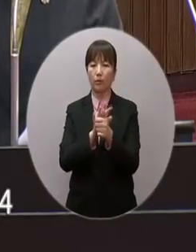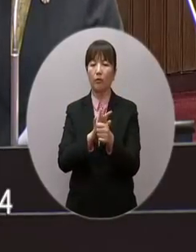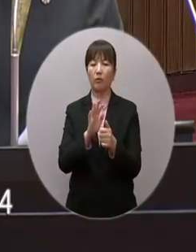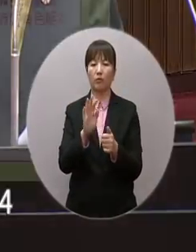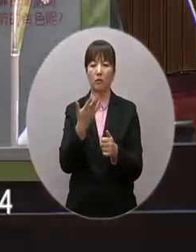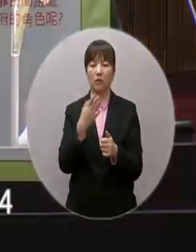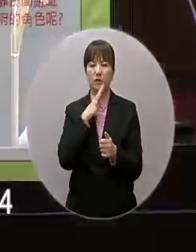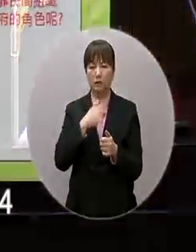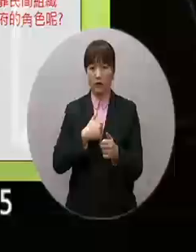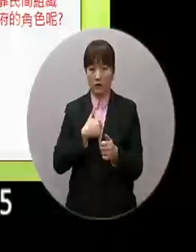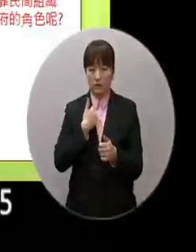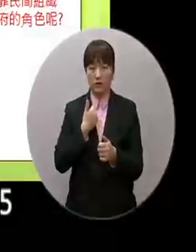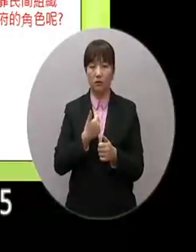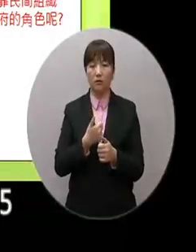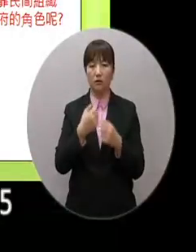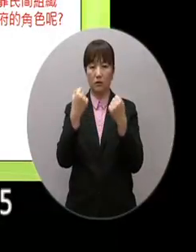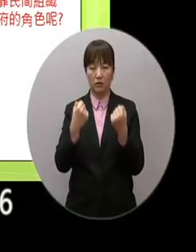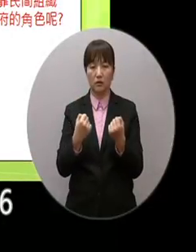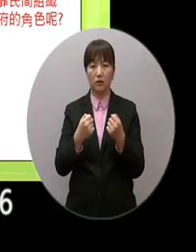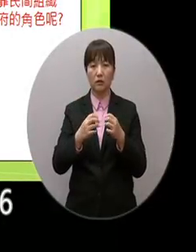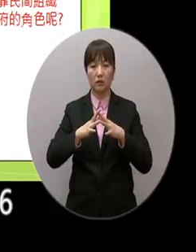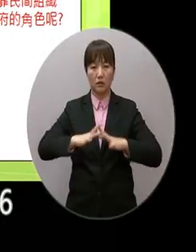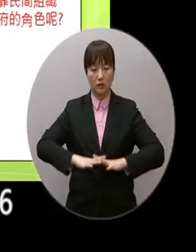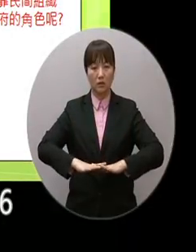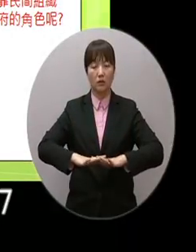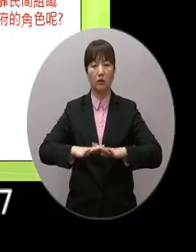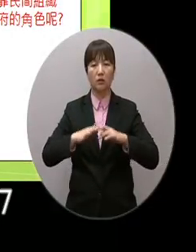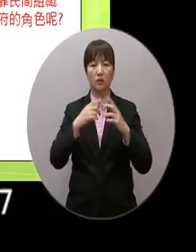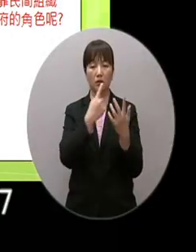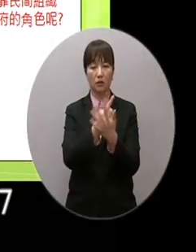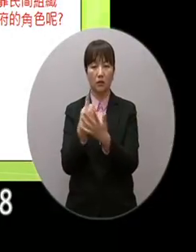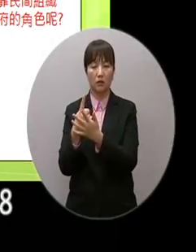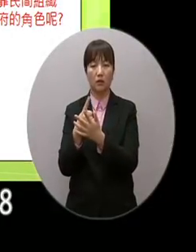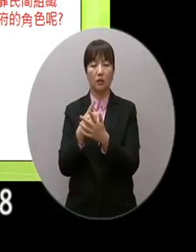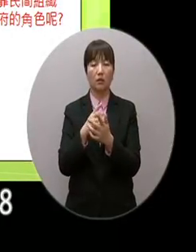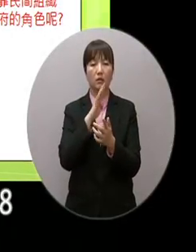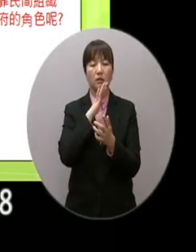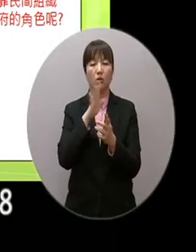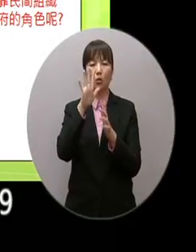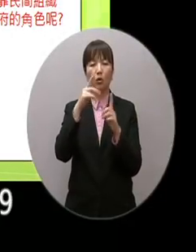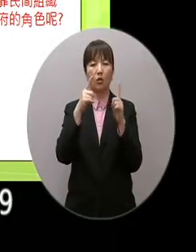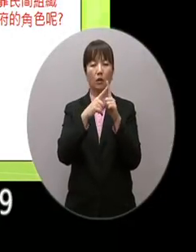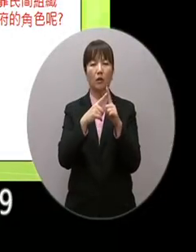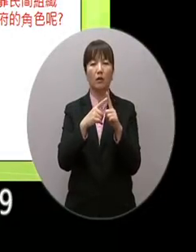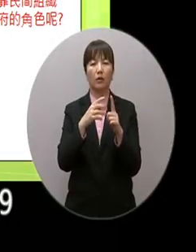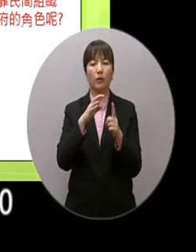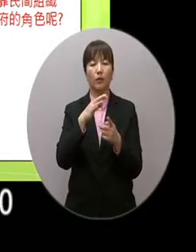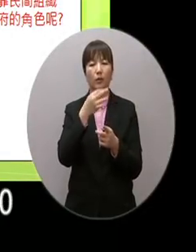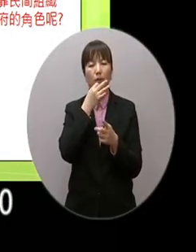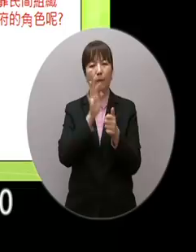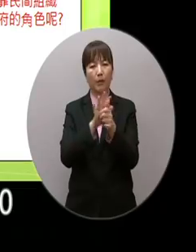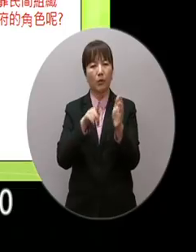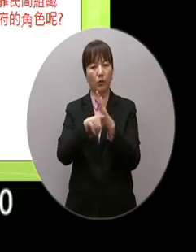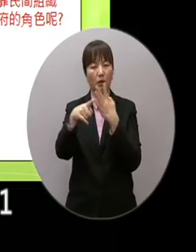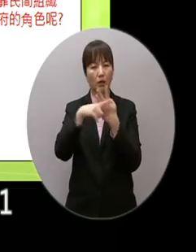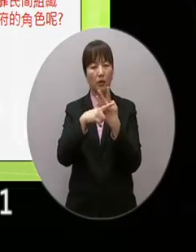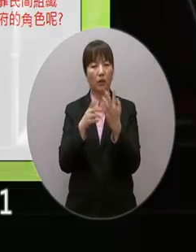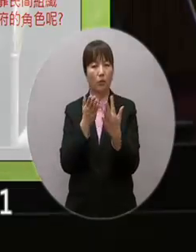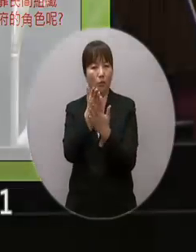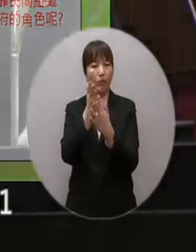但是真的扎实的把每一个迷途的羔羊救回来，专业下去